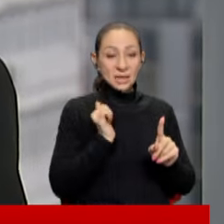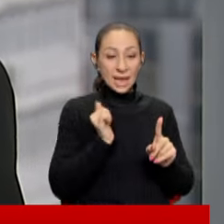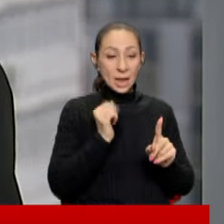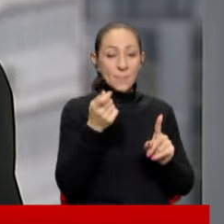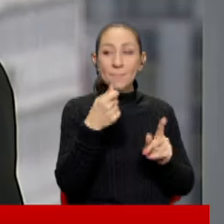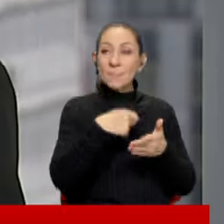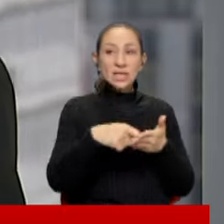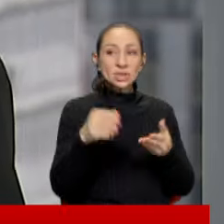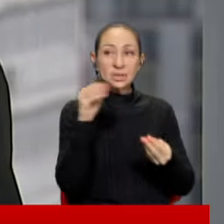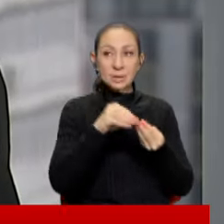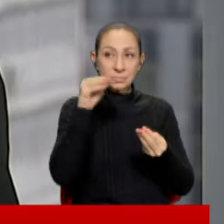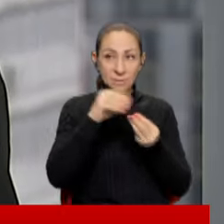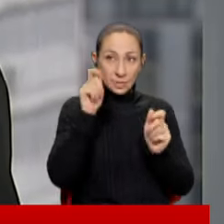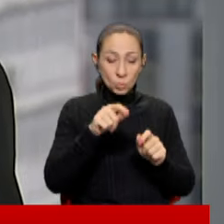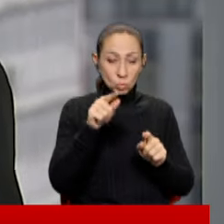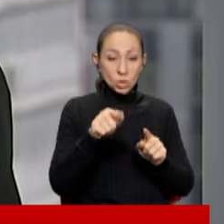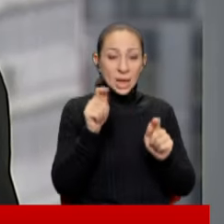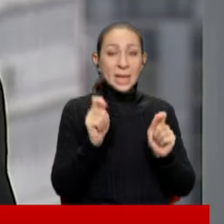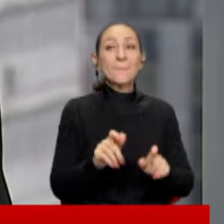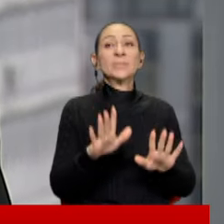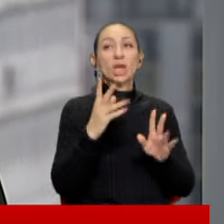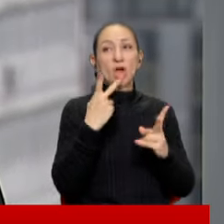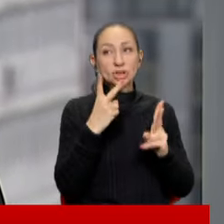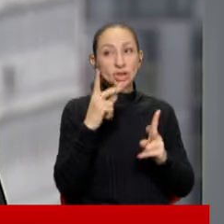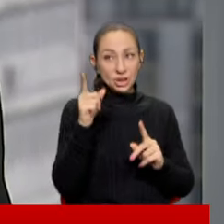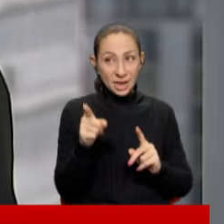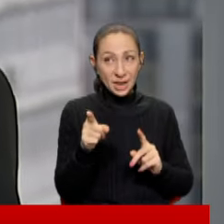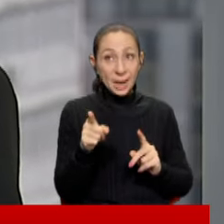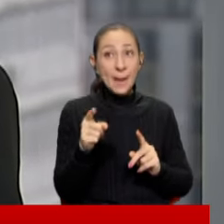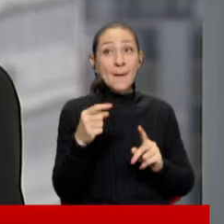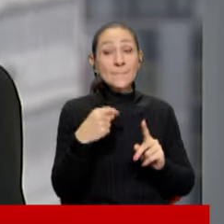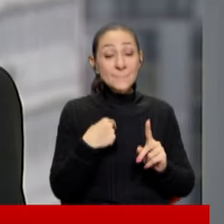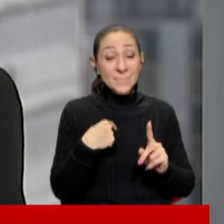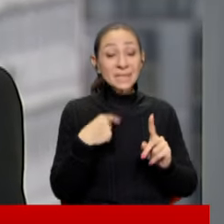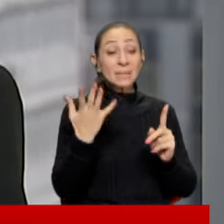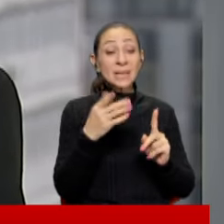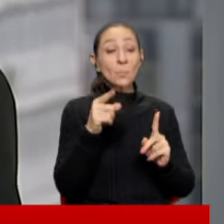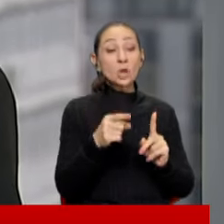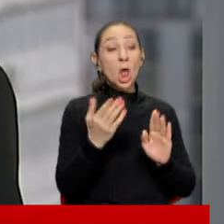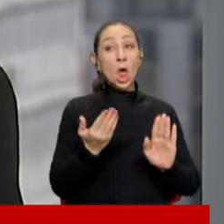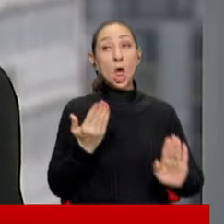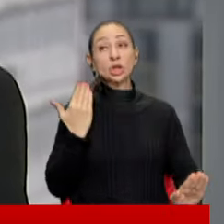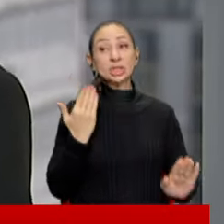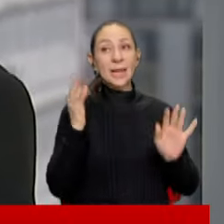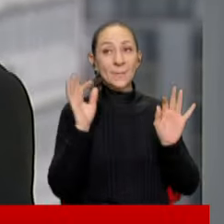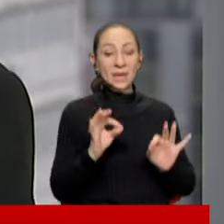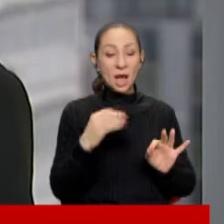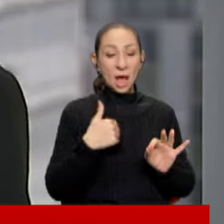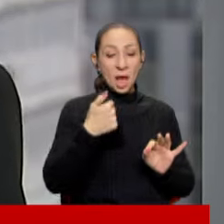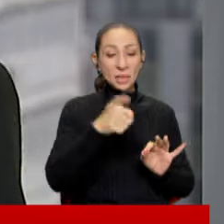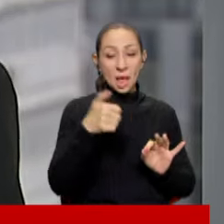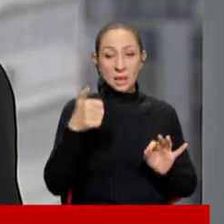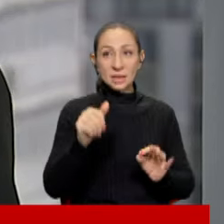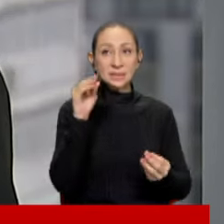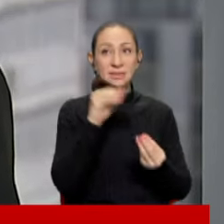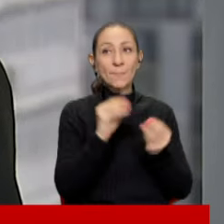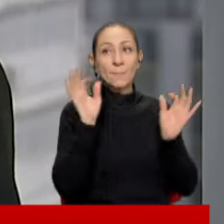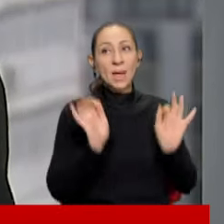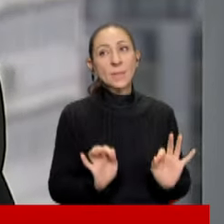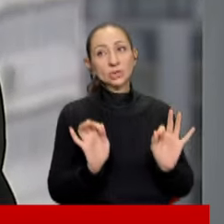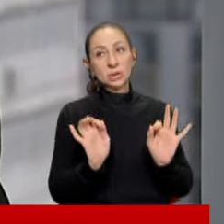zam yapmaya başladı. Bu yıl onu yapmayacaklarını açıkladılar. Biz mesela bundan öncesinden itibaren artık 6'şar aylık zamlara